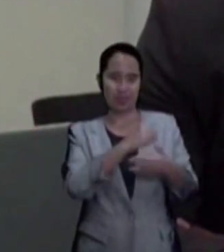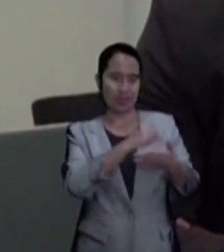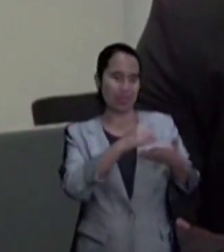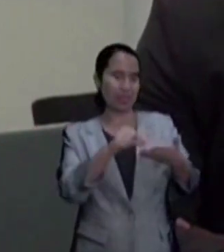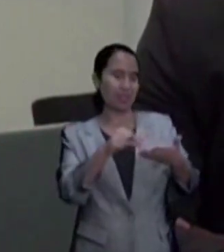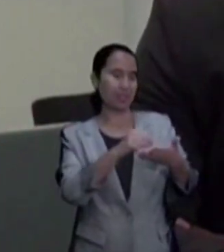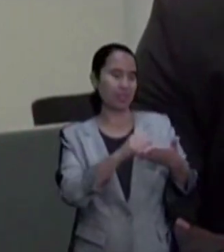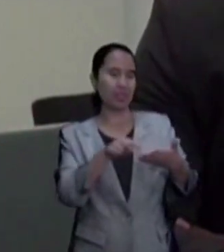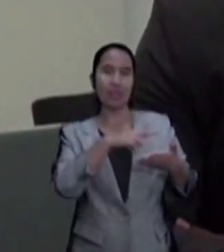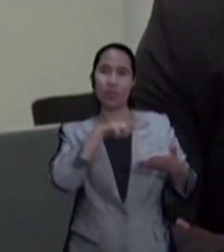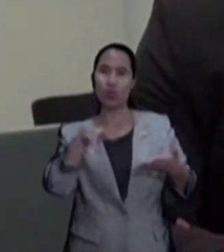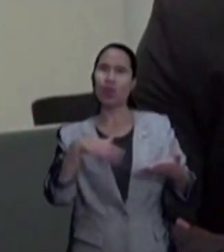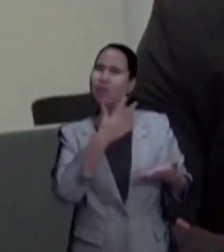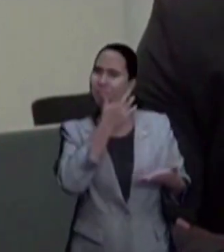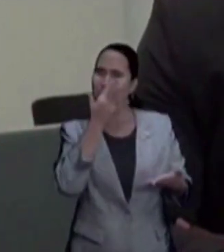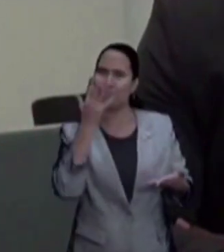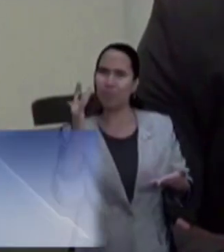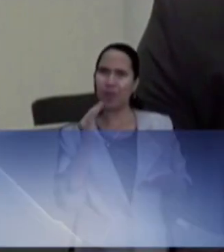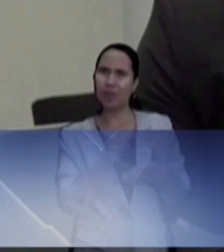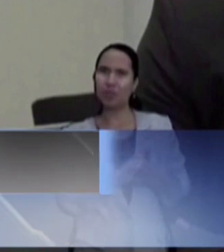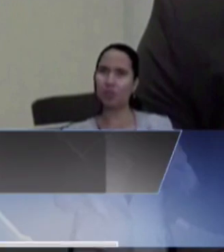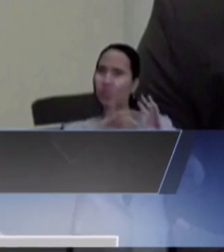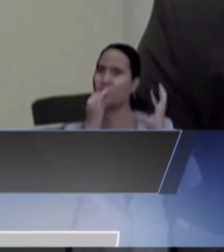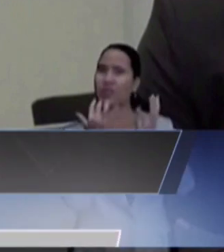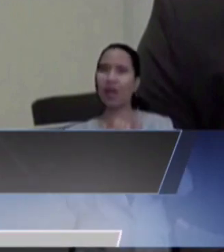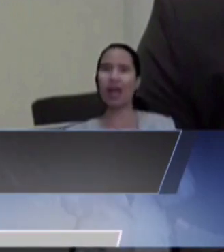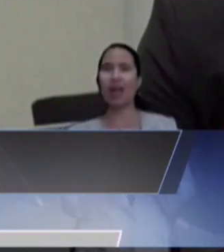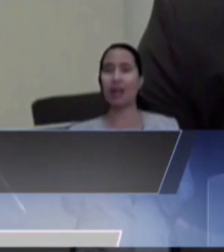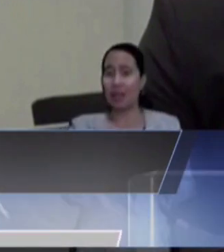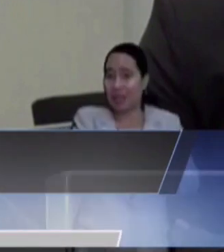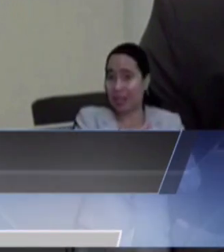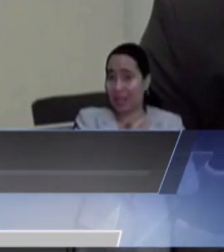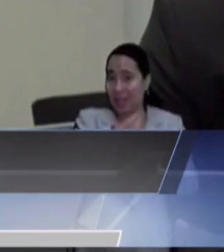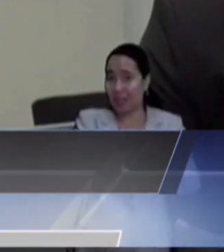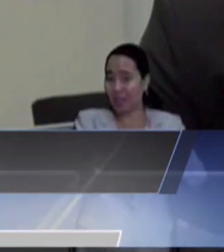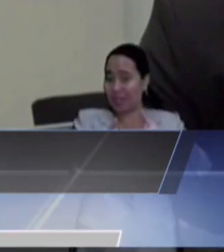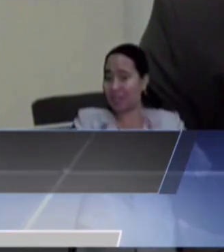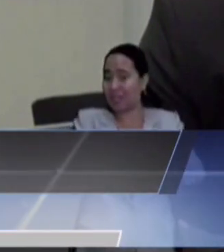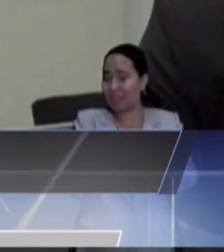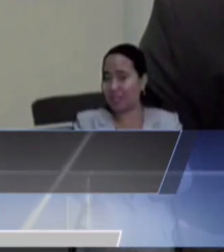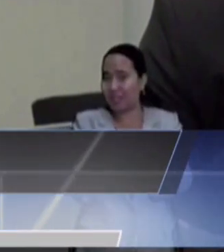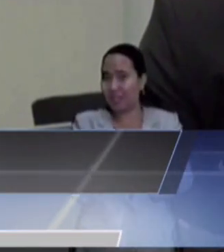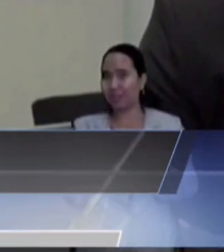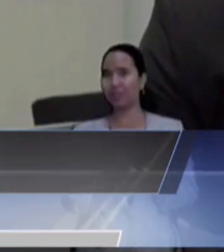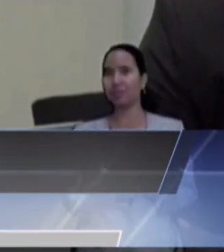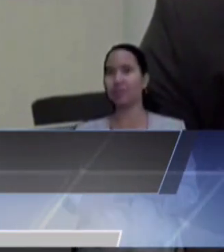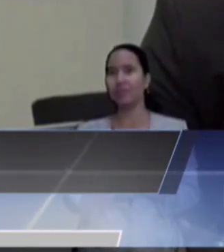de geregistreerde, dat we het simpel houden bij toont uw inkomsten, uw natuurlijk EBS en